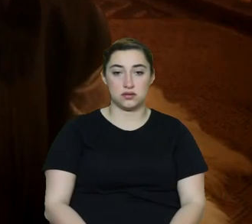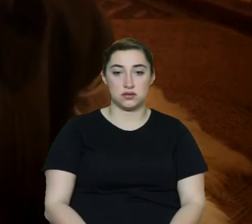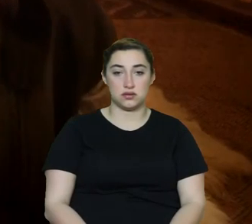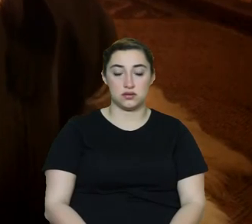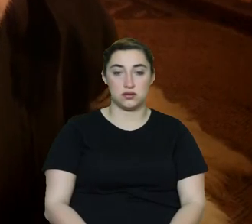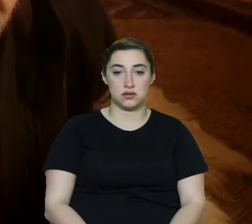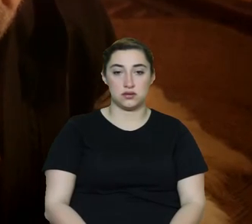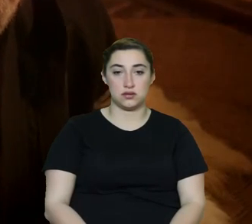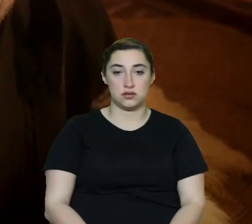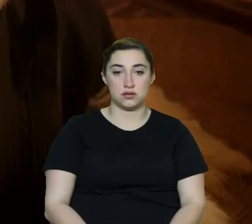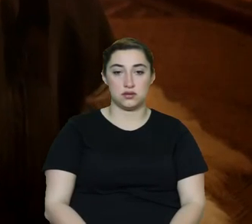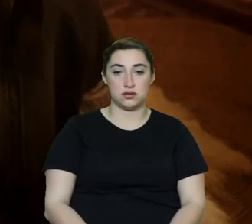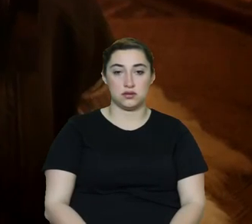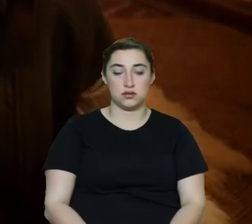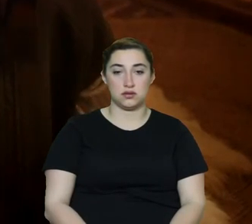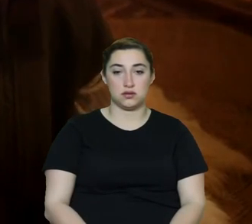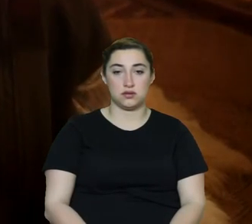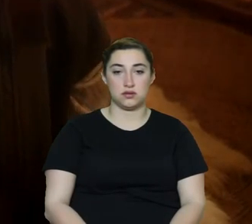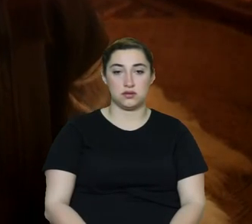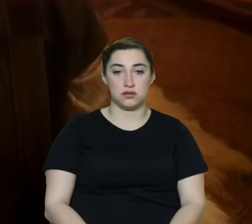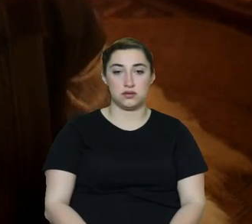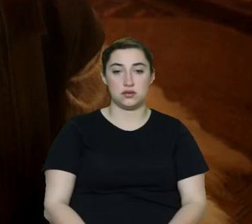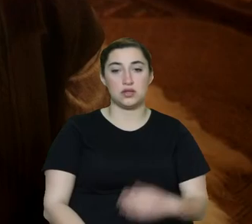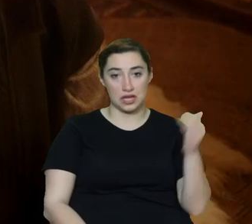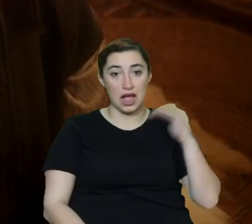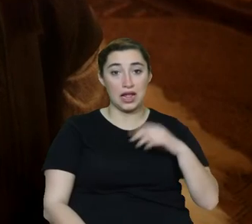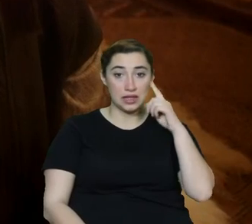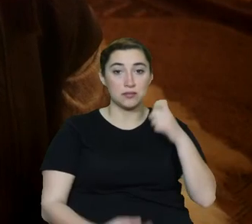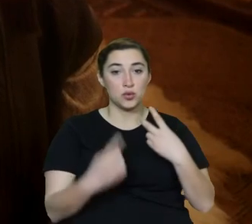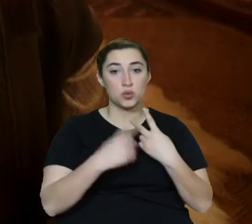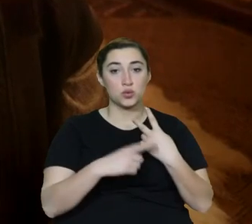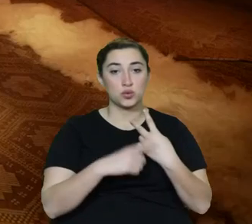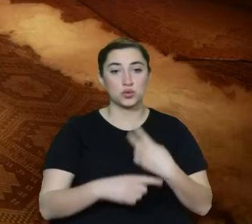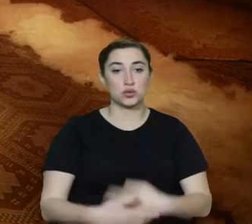Şeyh elindeki tesbihini öpüp önüne bıraktı. Geldin mi Yunus?